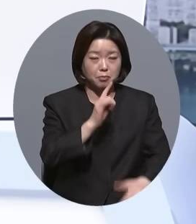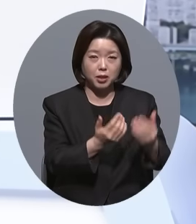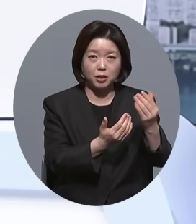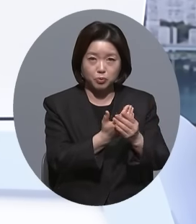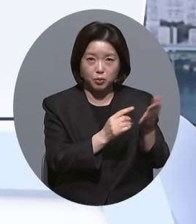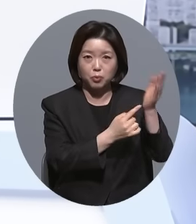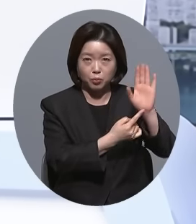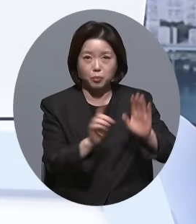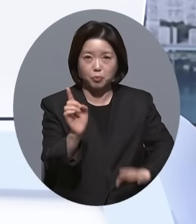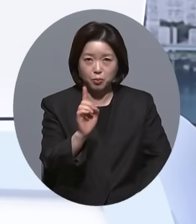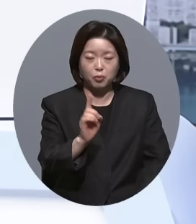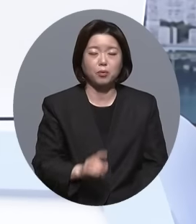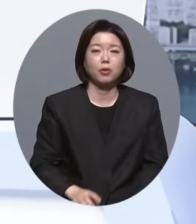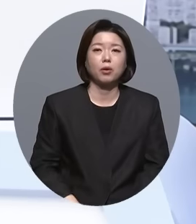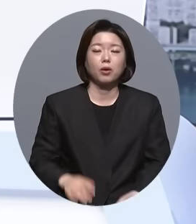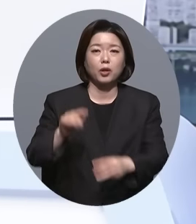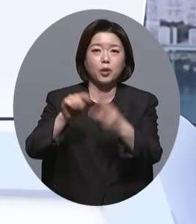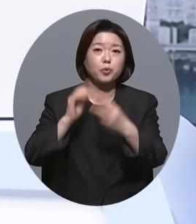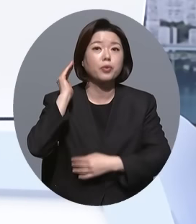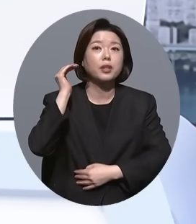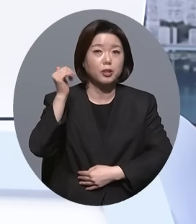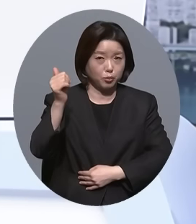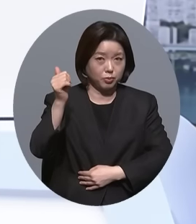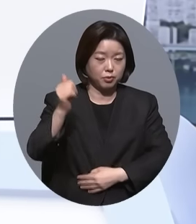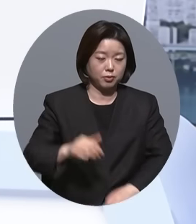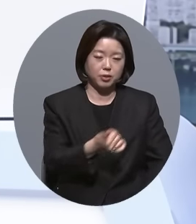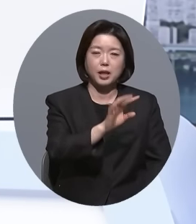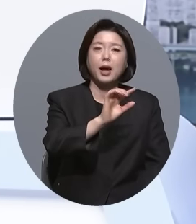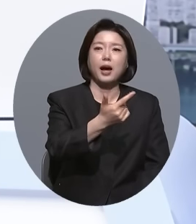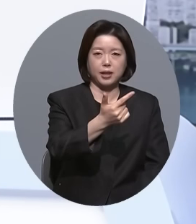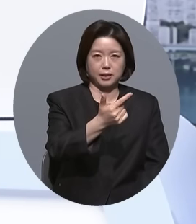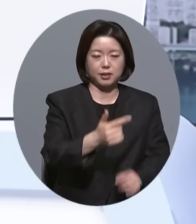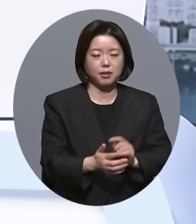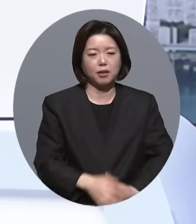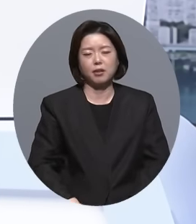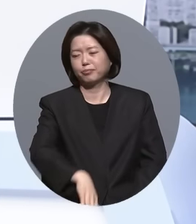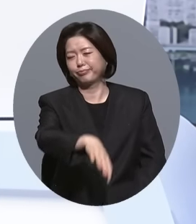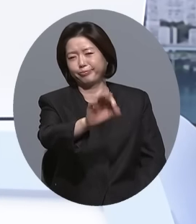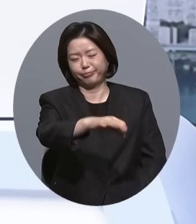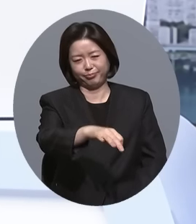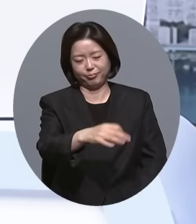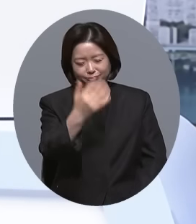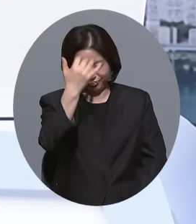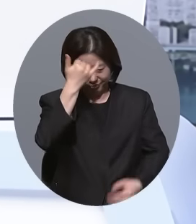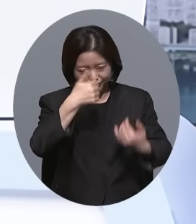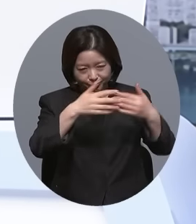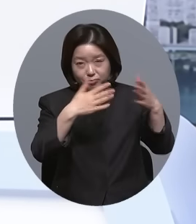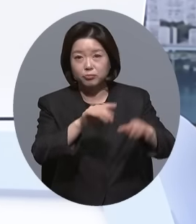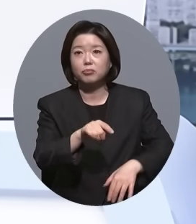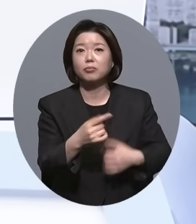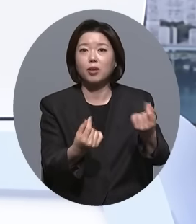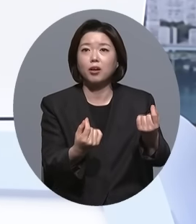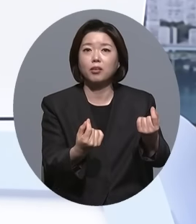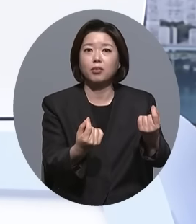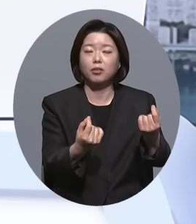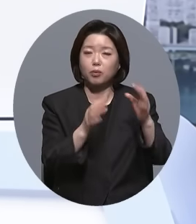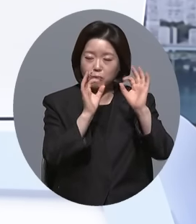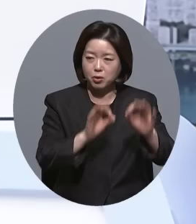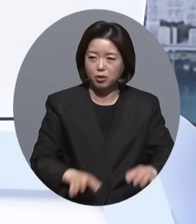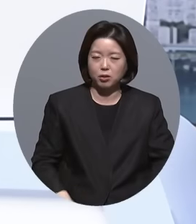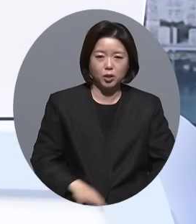띄었던 게 윤석열 대통령이 한동훈 대표를 푸대접했다라는 표현이 등장했었습니다. 그래서 우리가